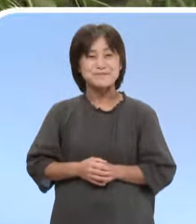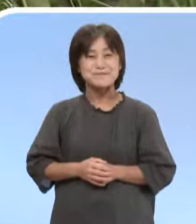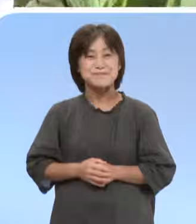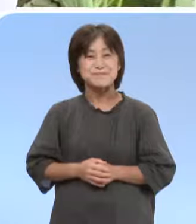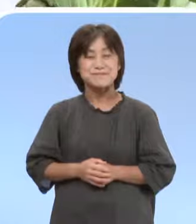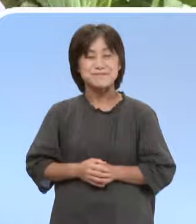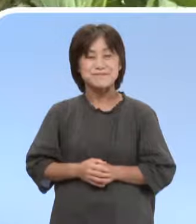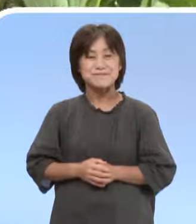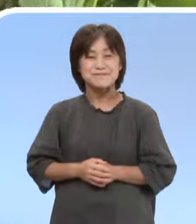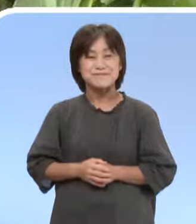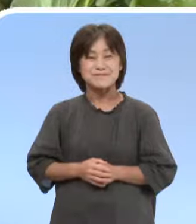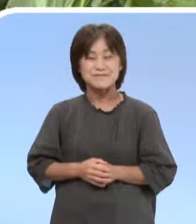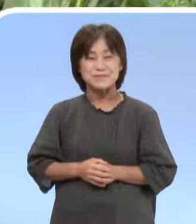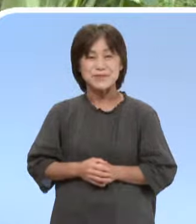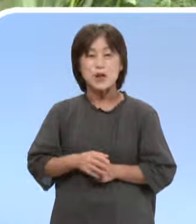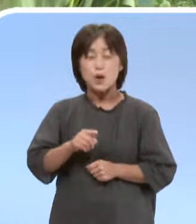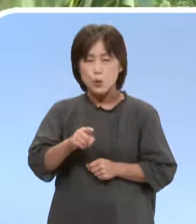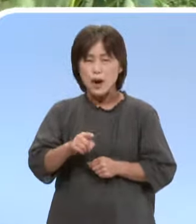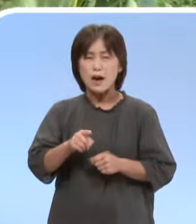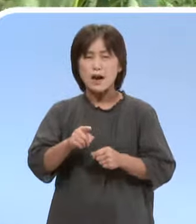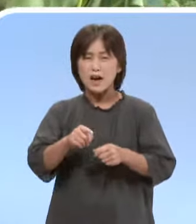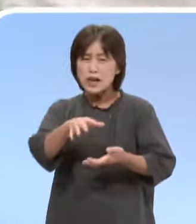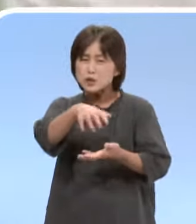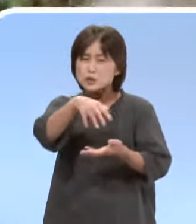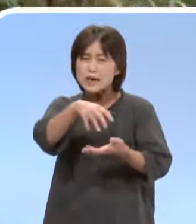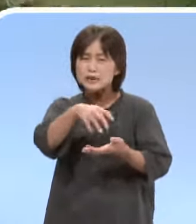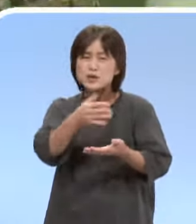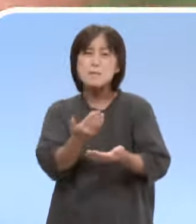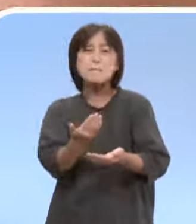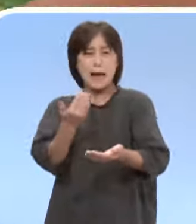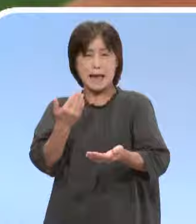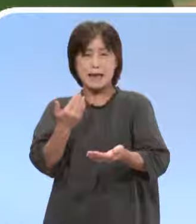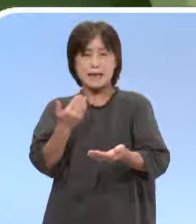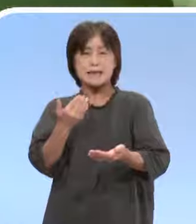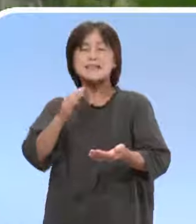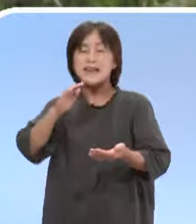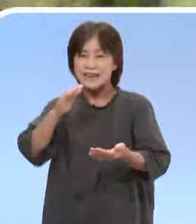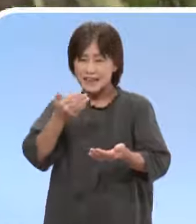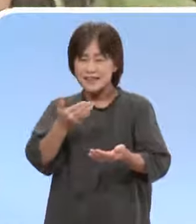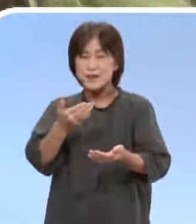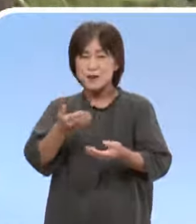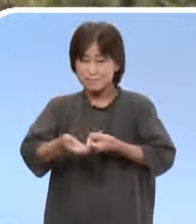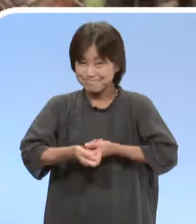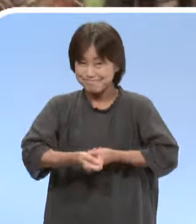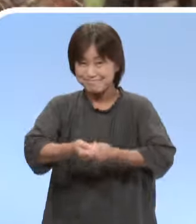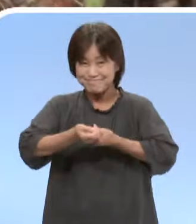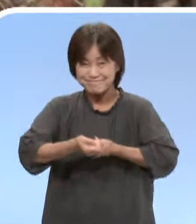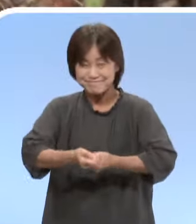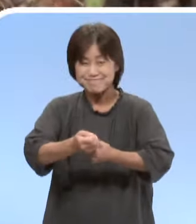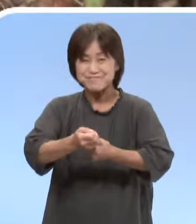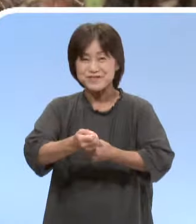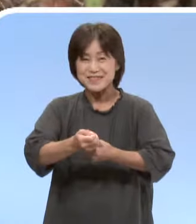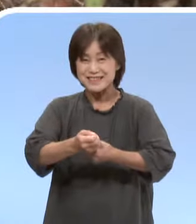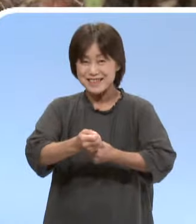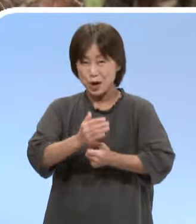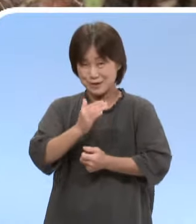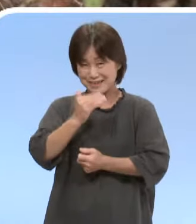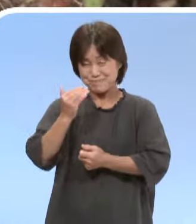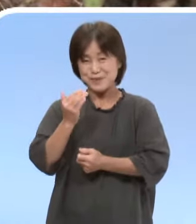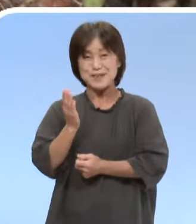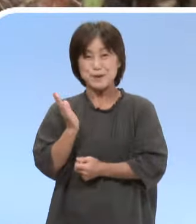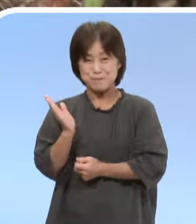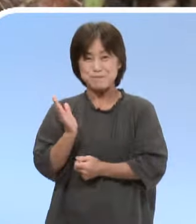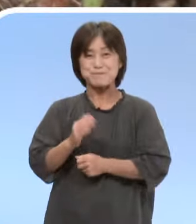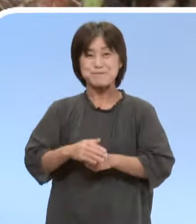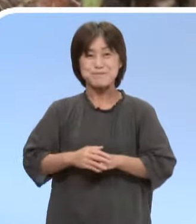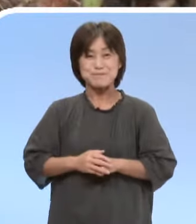はい、 この日はまだ収穫シーズンを迎える前だったんですが、掘ってみるとこんなに立